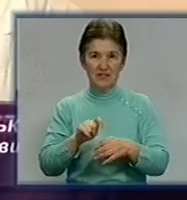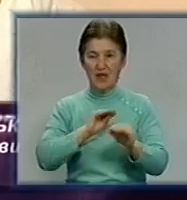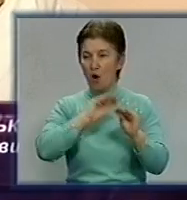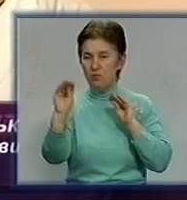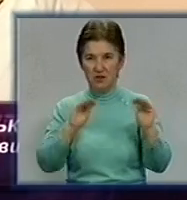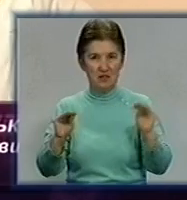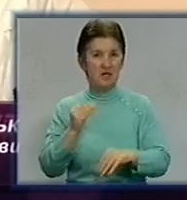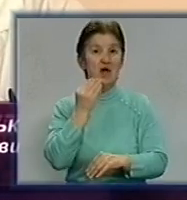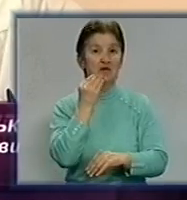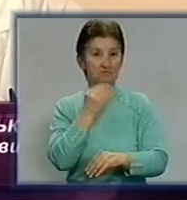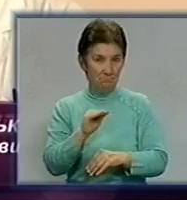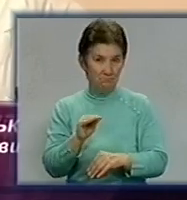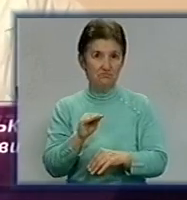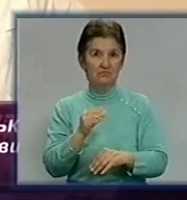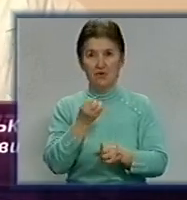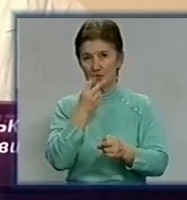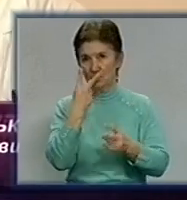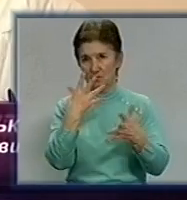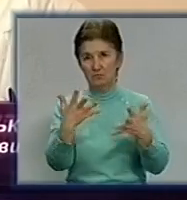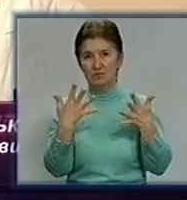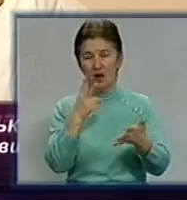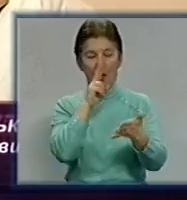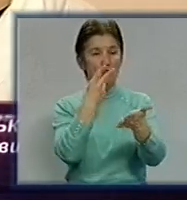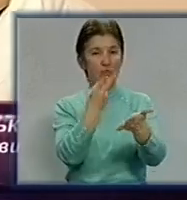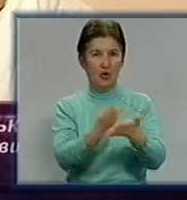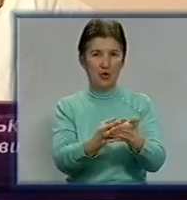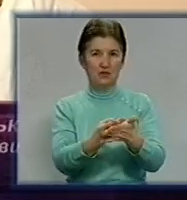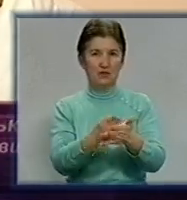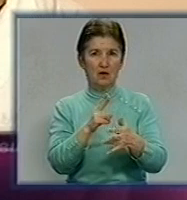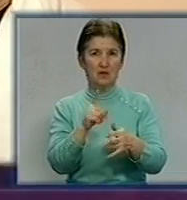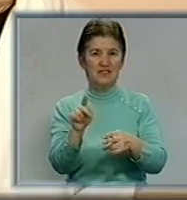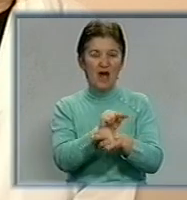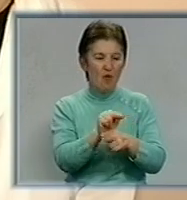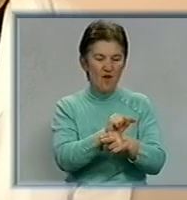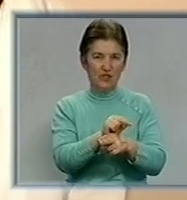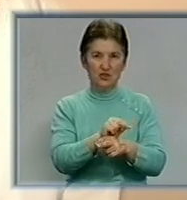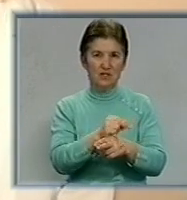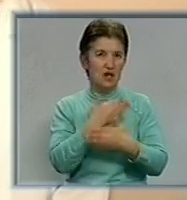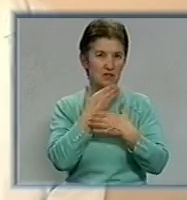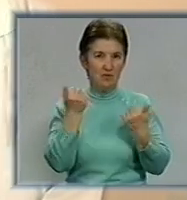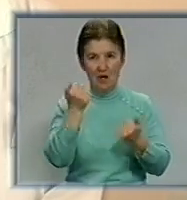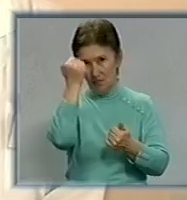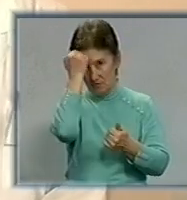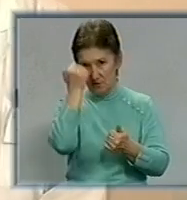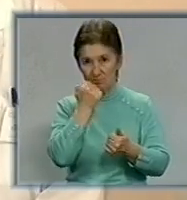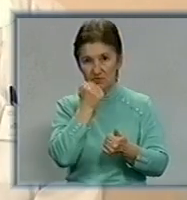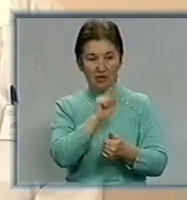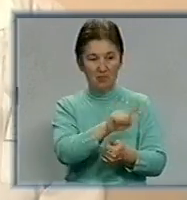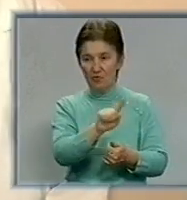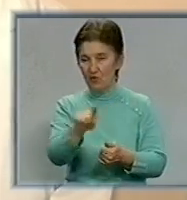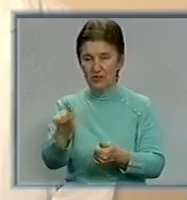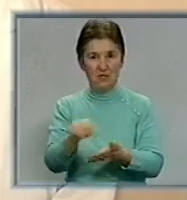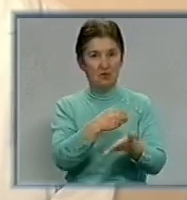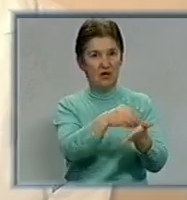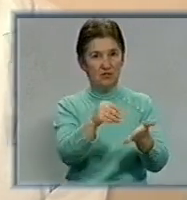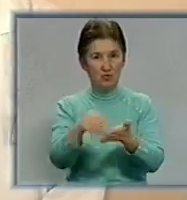зображення дуже хороше. Показу уважень по його роботі в нас немає. Благодаря цим закупкам в нас